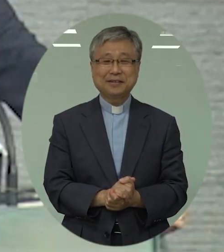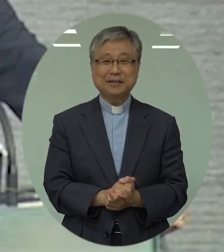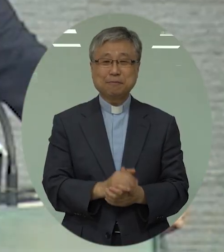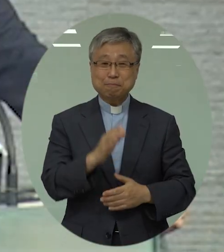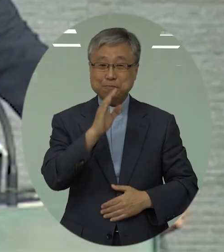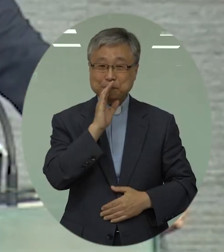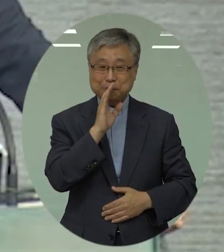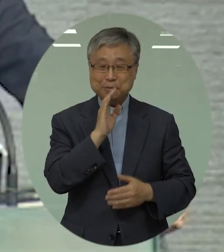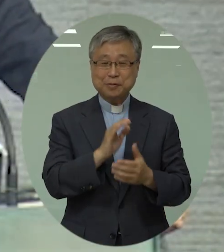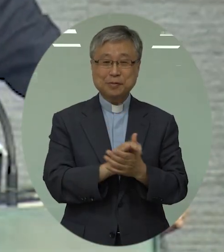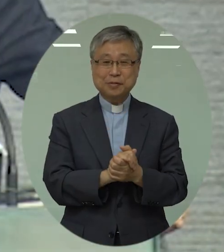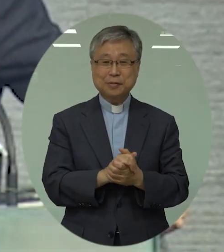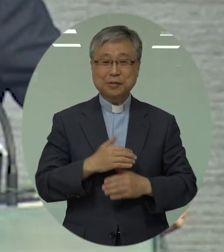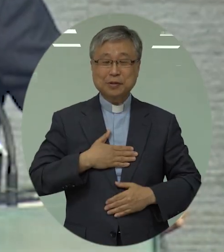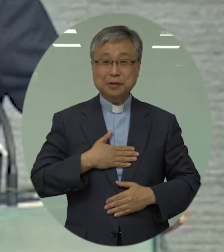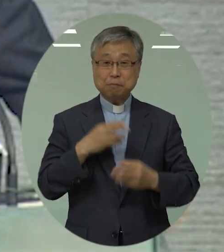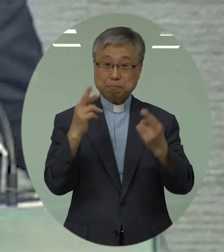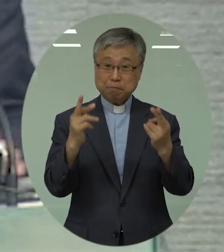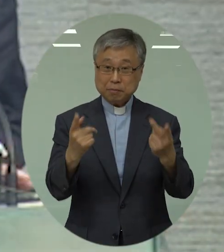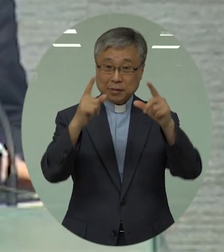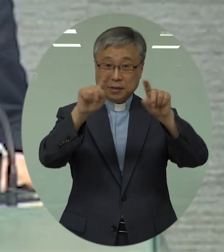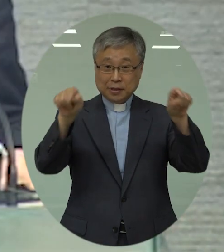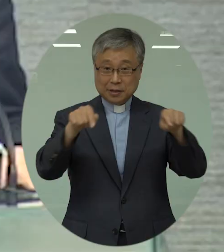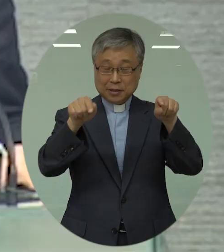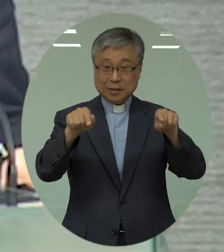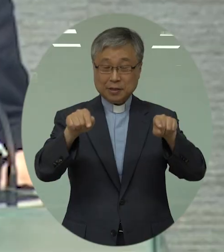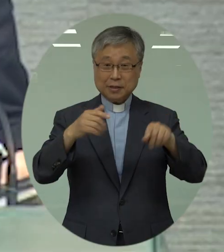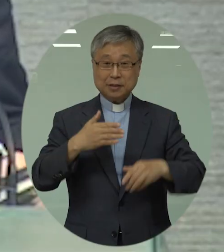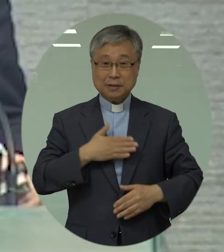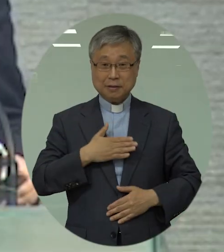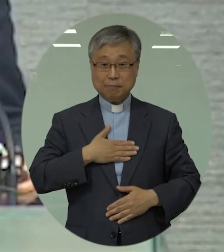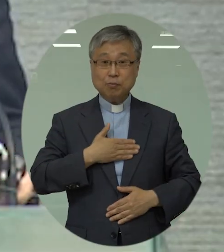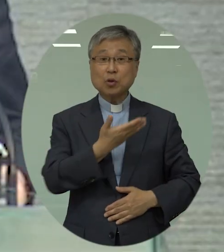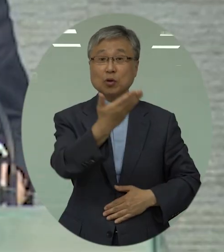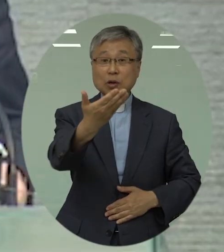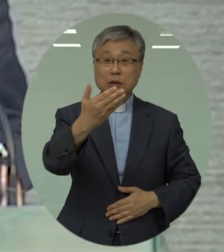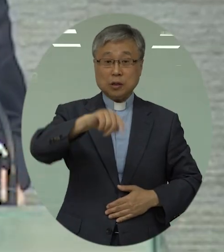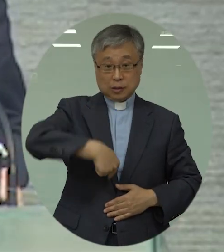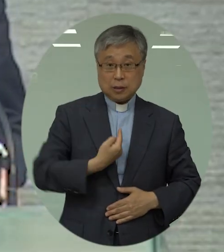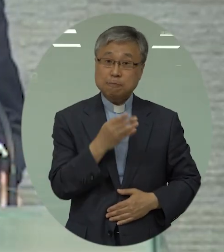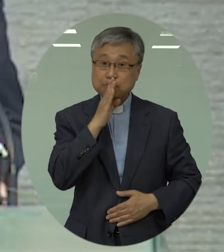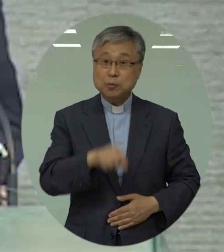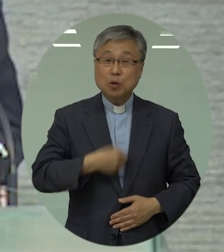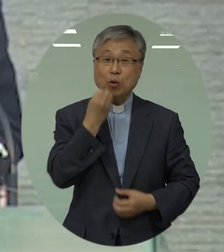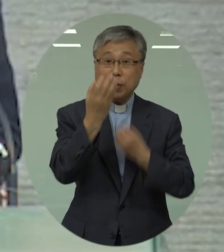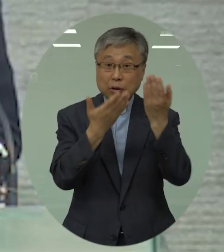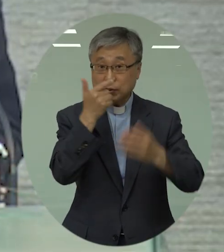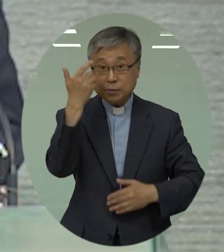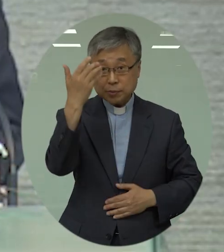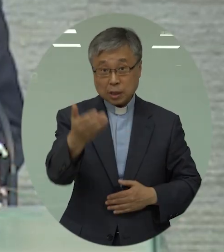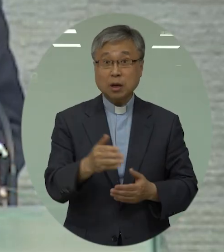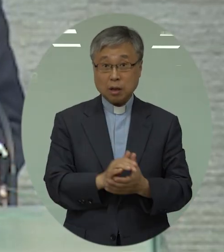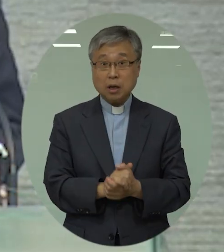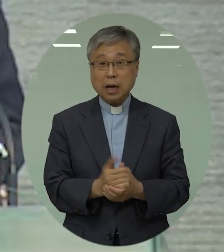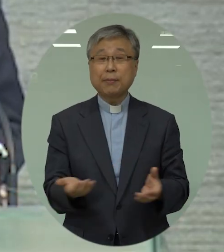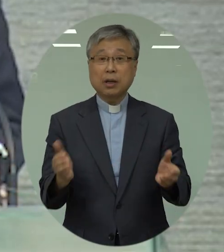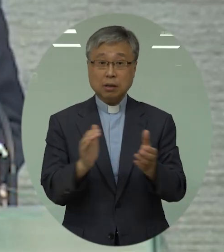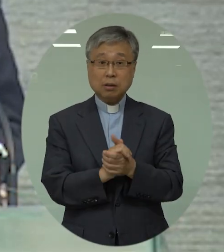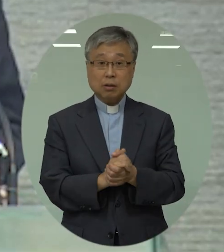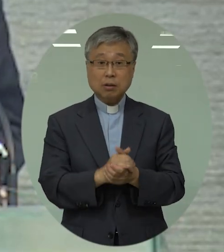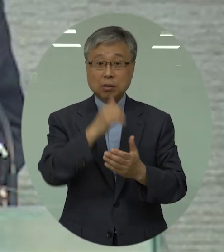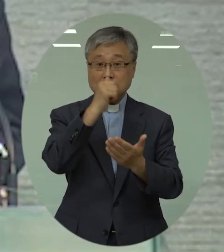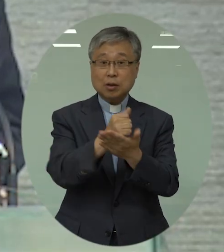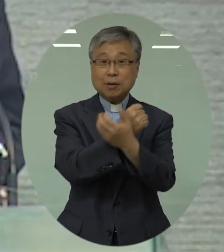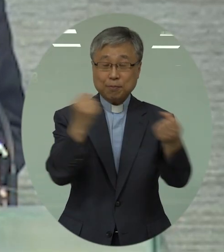네. 이 빈칸에 성도님의 이름을 넣어 이 구절의 내용이 진심으로 자기의 것임을 고백할 수 있습니까? 그럼